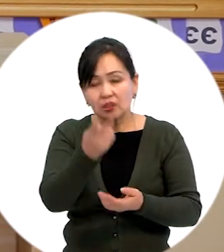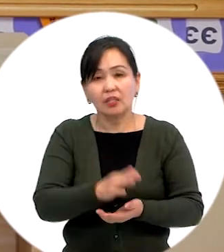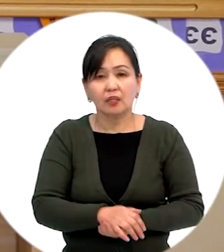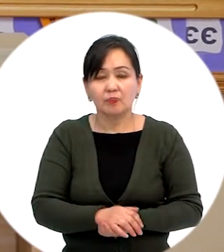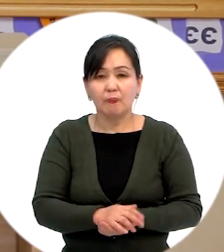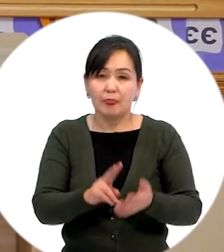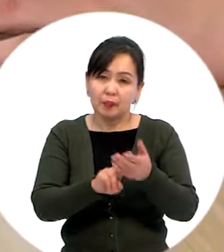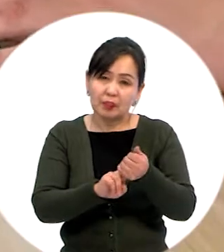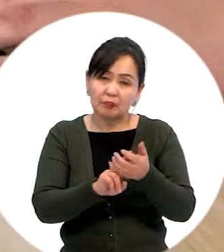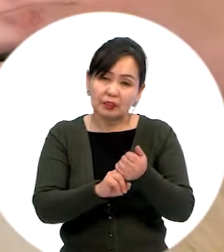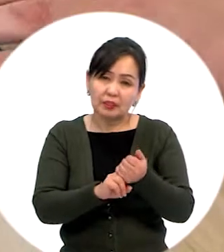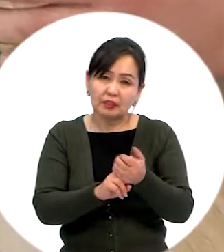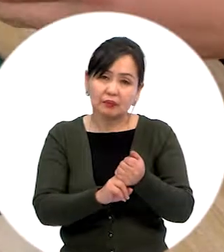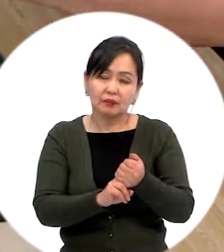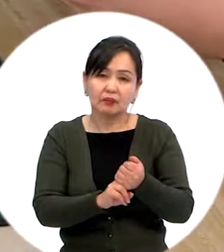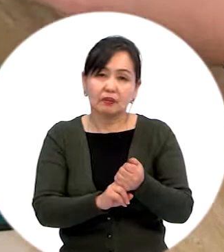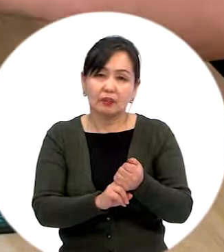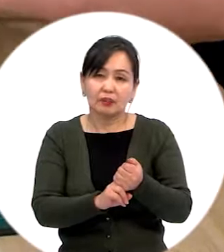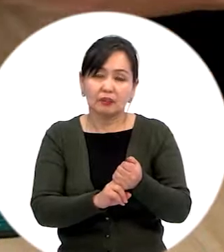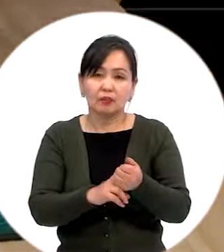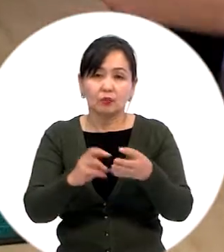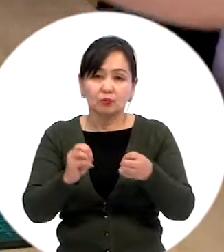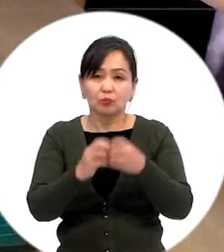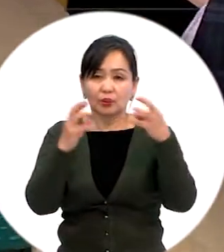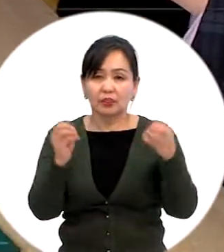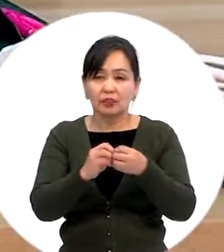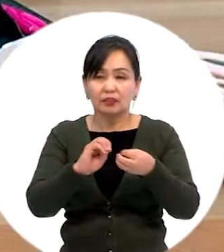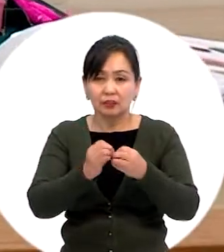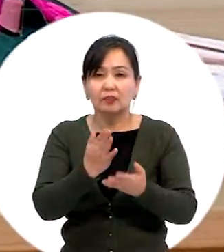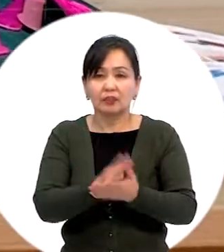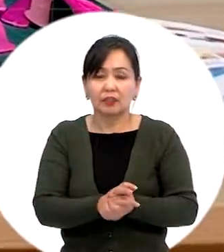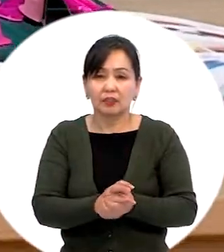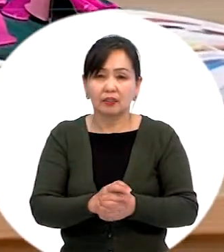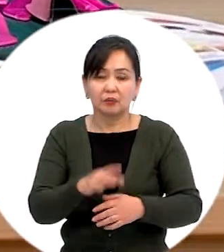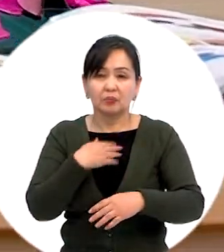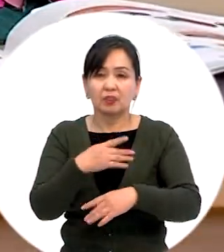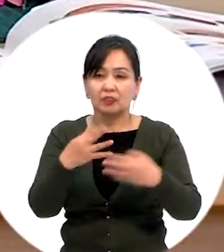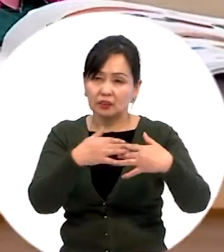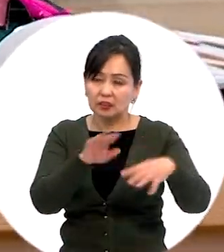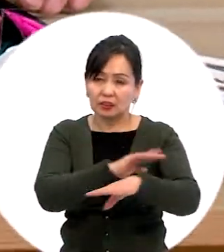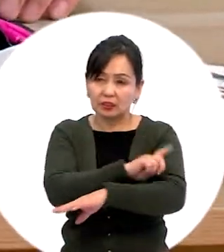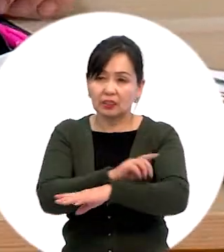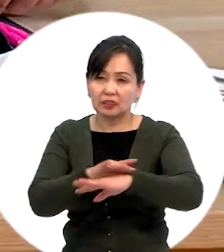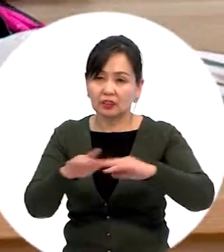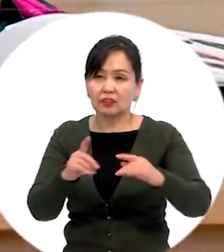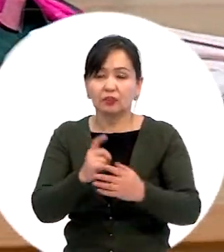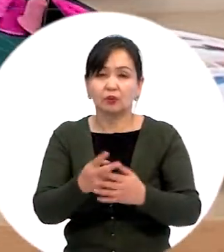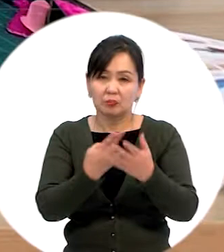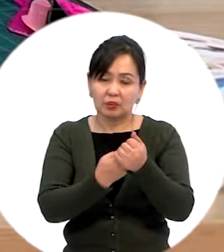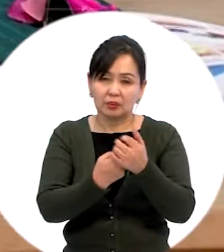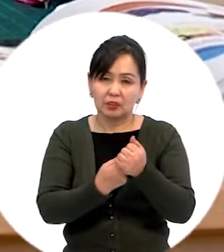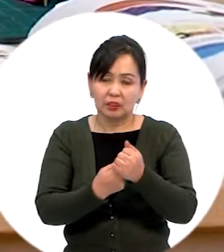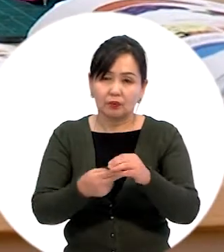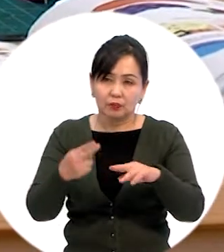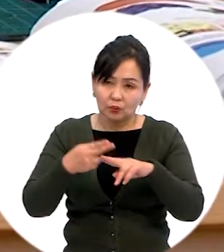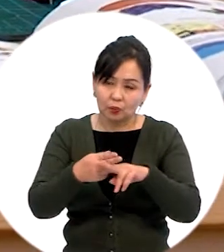бүгдээрээ баримлын шавраар тухайн бүтээлийг хийх байгаа. За бидний хичээл хэрэглэхүүн баримлын шавар орно. За баримлын шаврын одоо